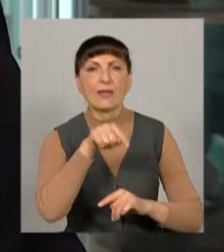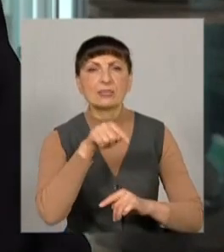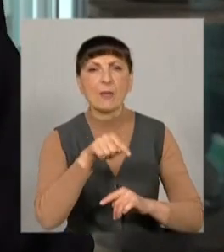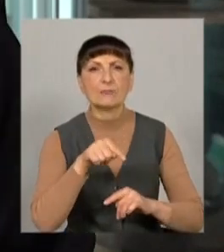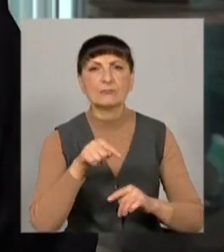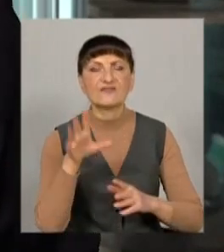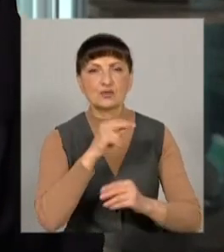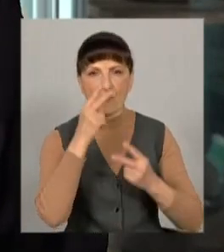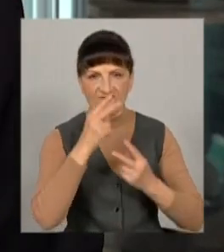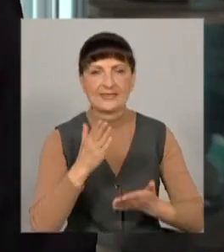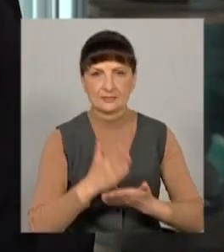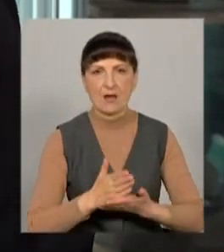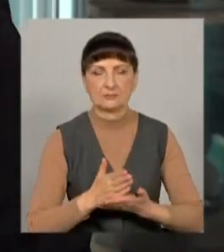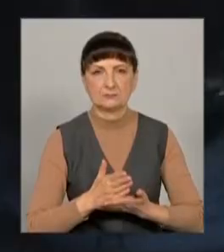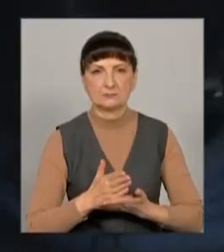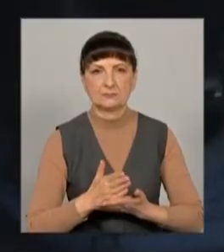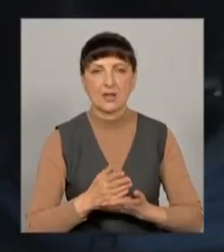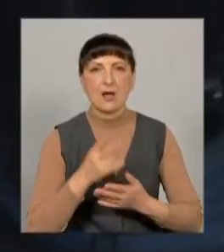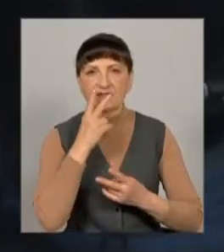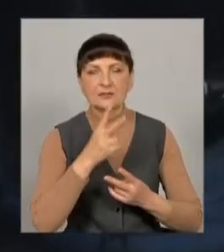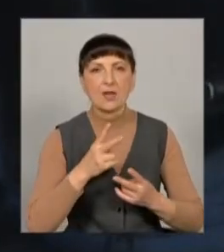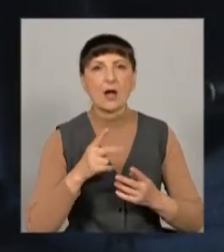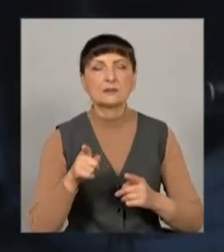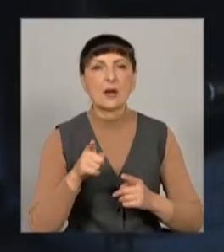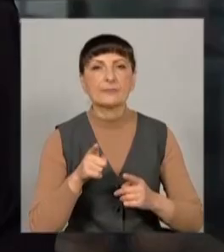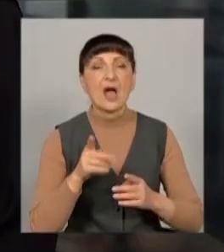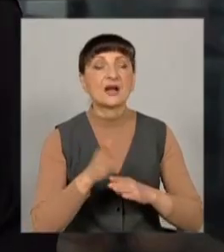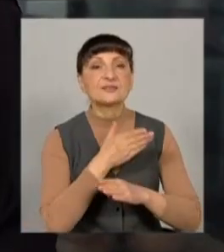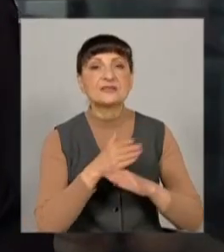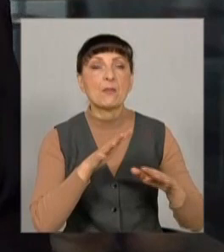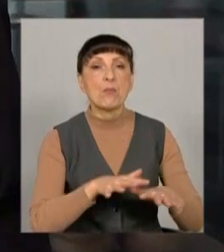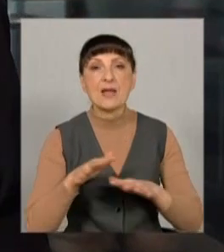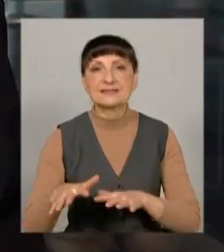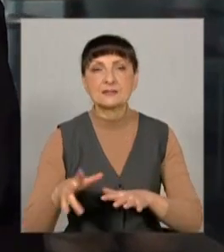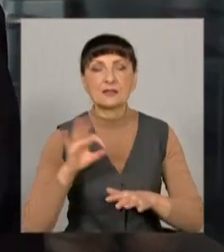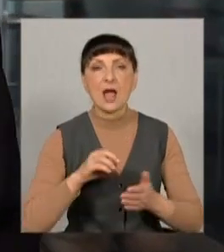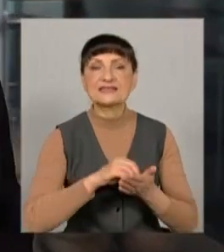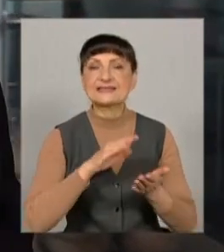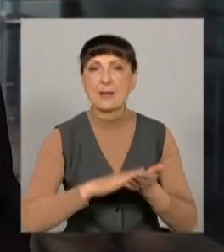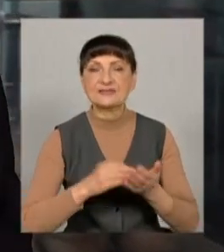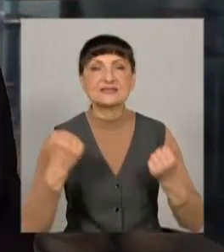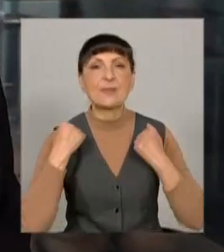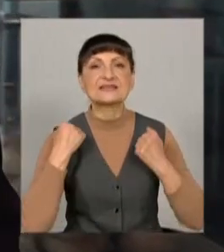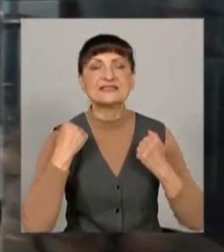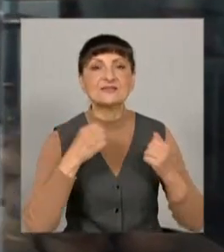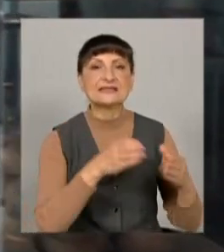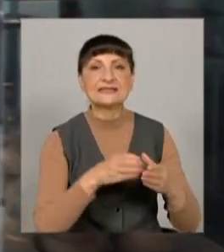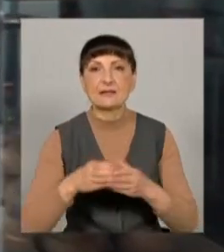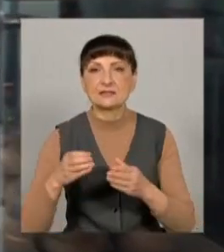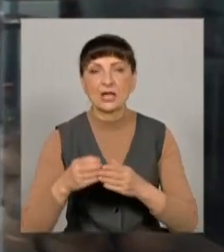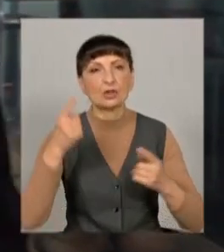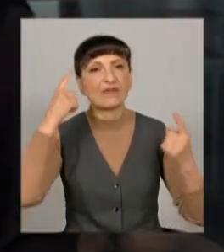это видно. Видна аналитика операторам. Распределение мест для записи в спортивные секции и творческие